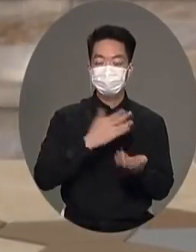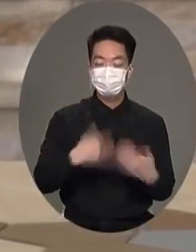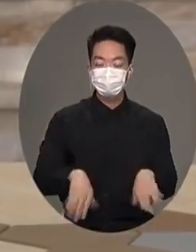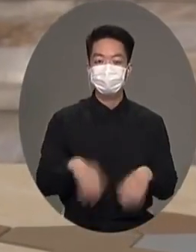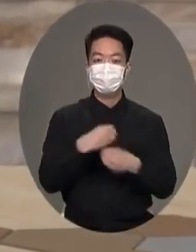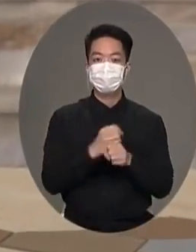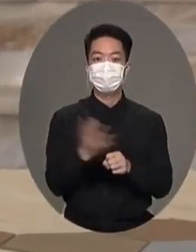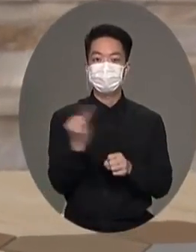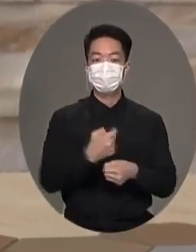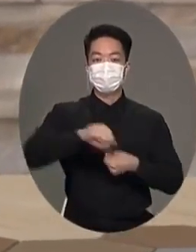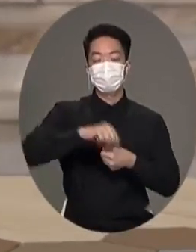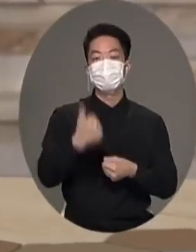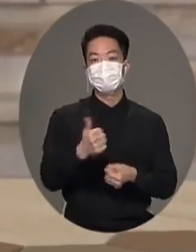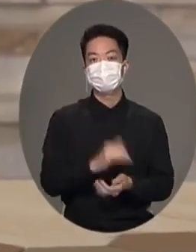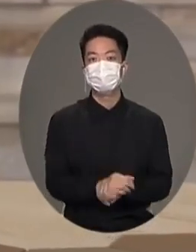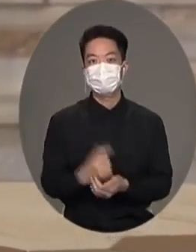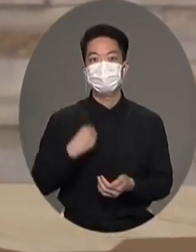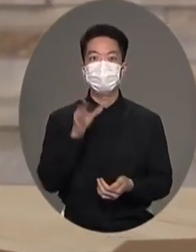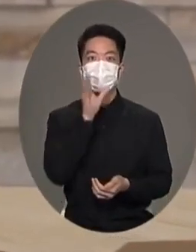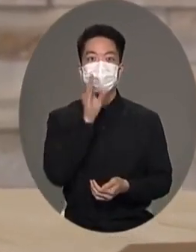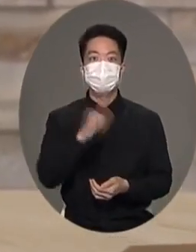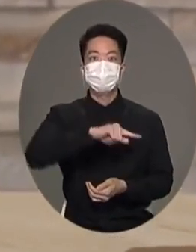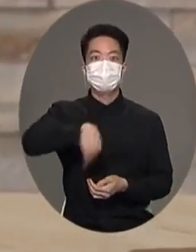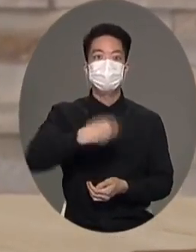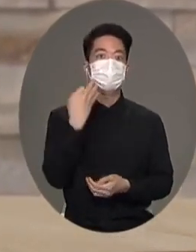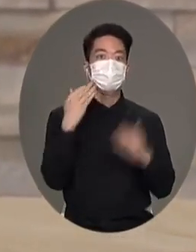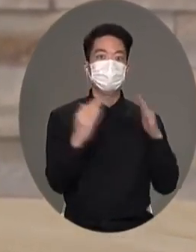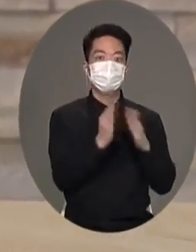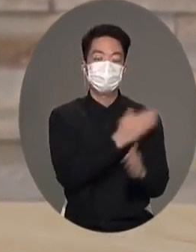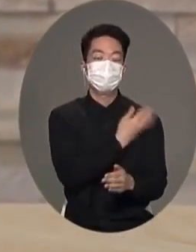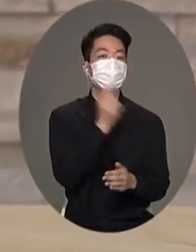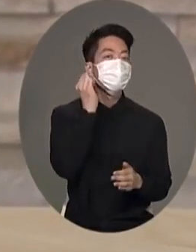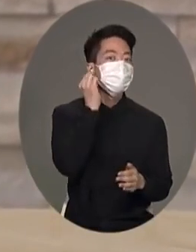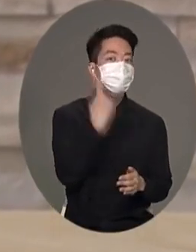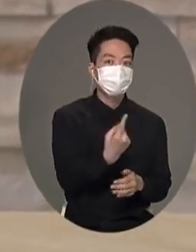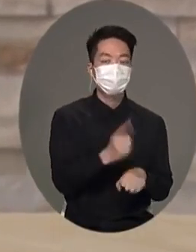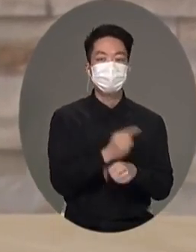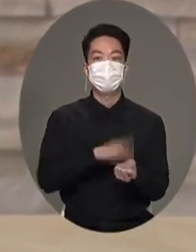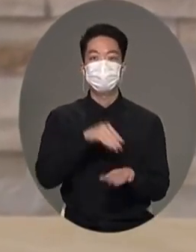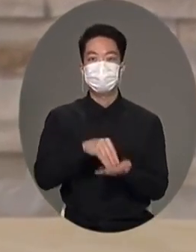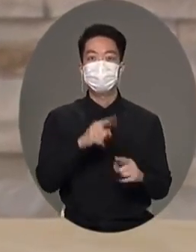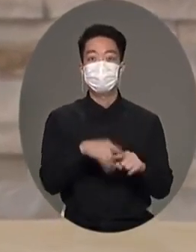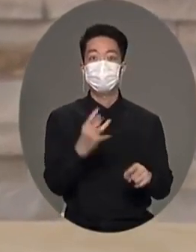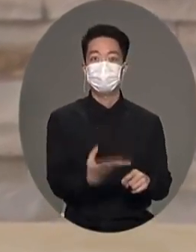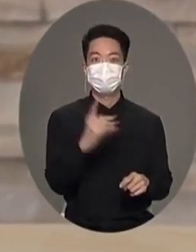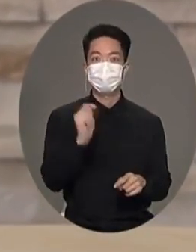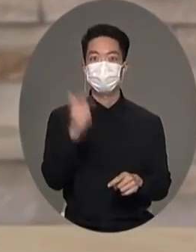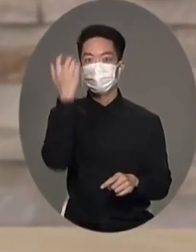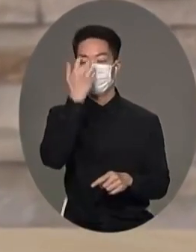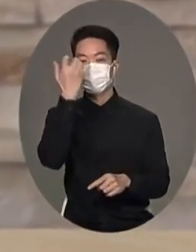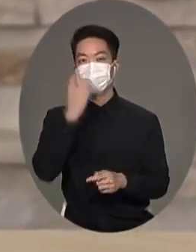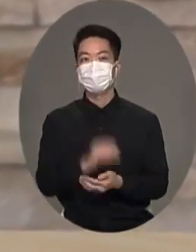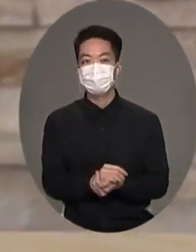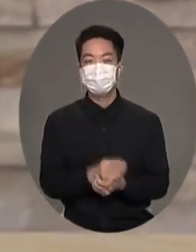另外，國泰機場貴賓室一名女職員初步確診，屬源頭不明本地個案，並帶有變種病